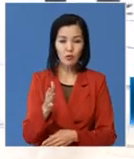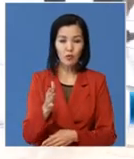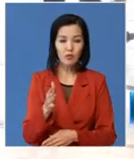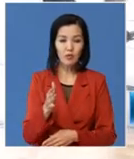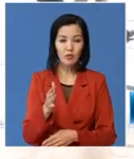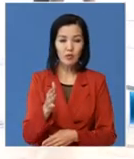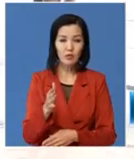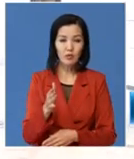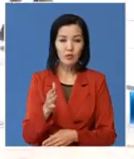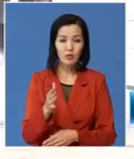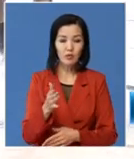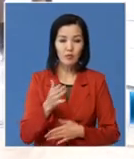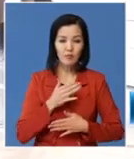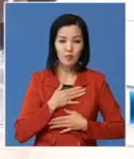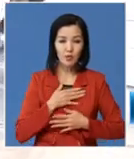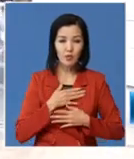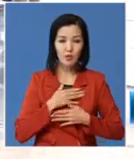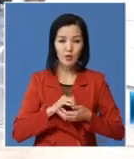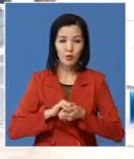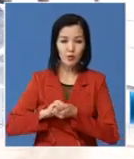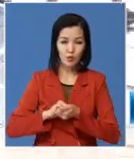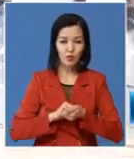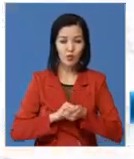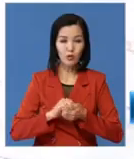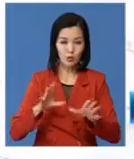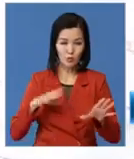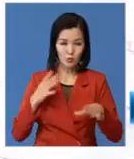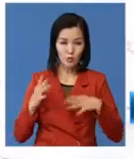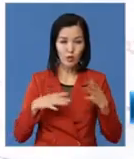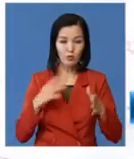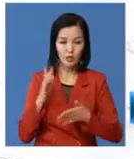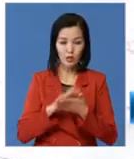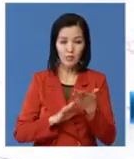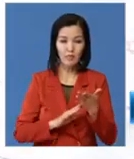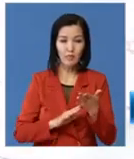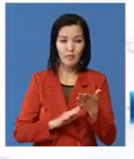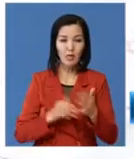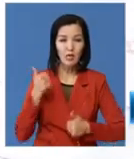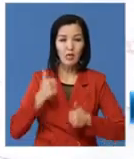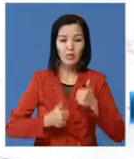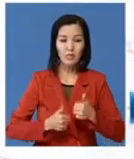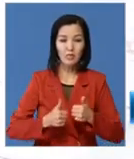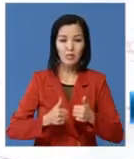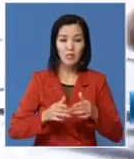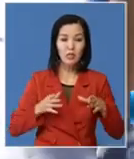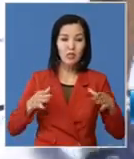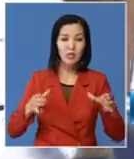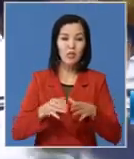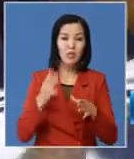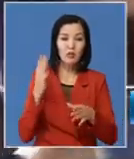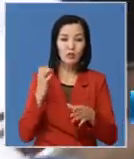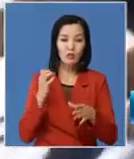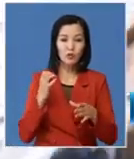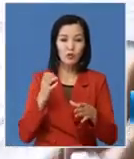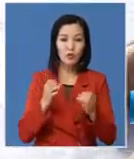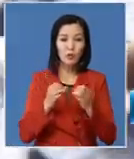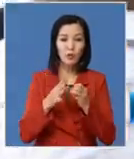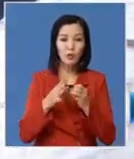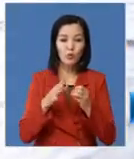қамтуды үйлестіру және әлеуметтік бағдарламалар басқармасының мүмкіндігі шектеулі балаларға арналған үміт күндізгі орталығы. Мақсат